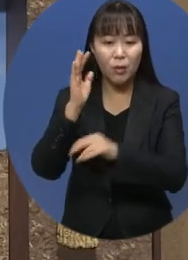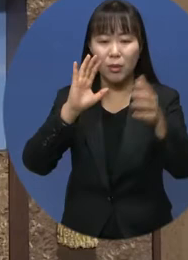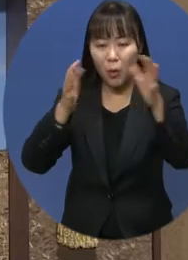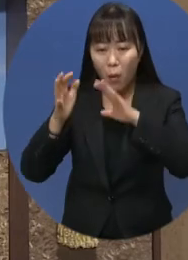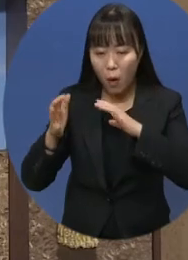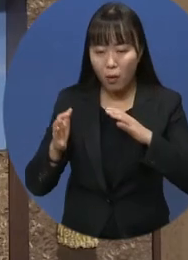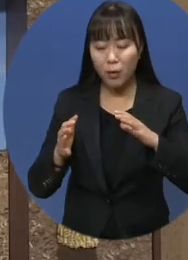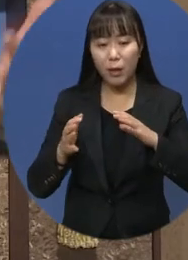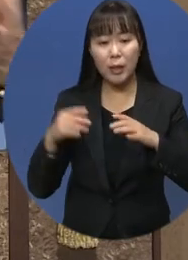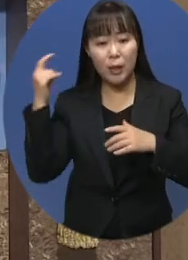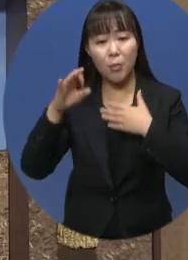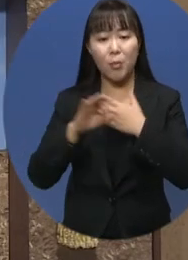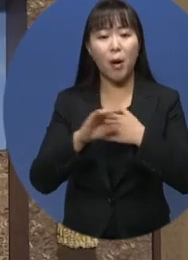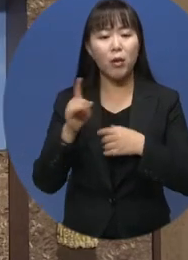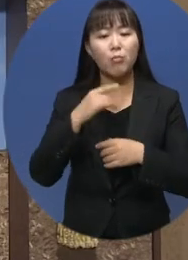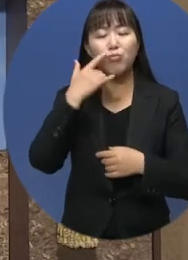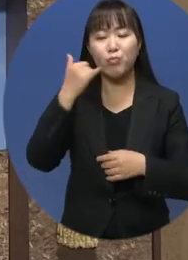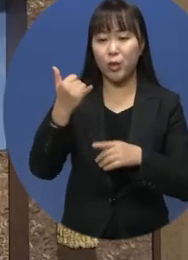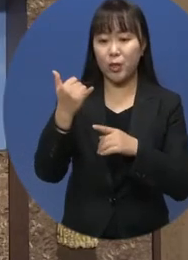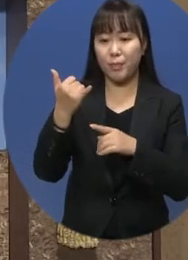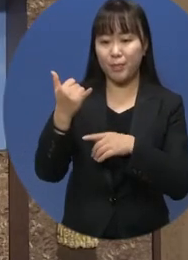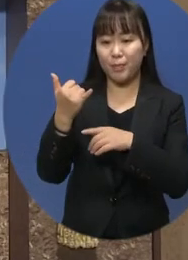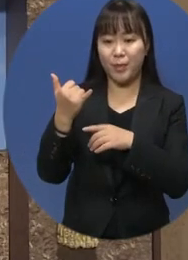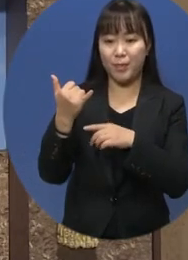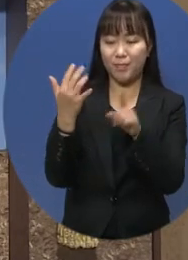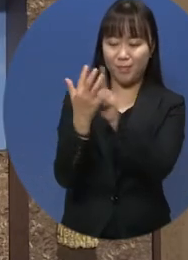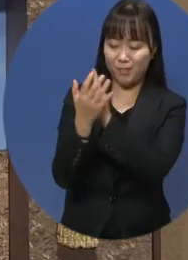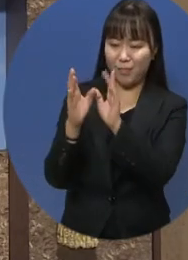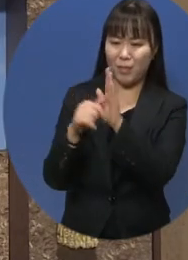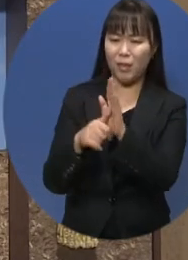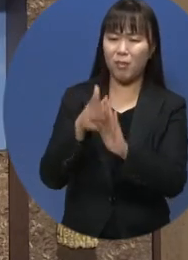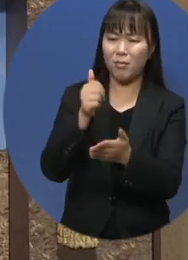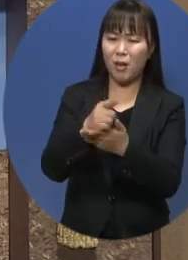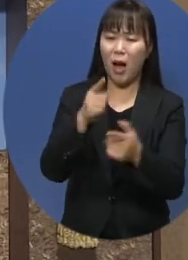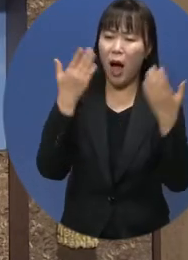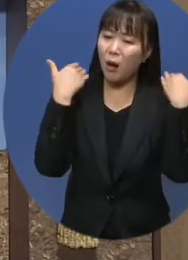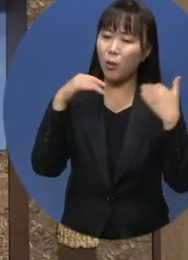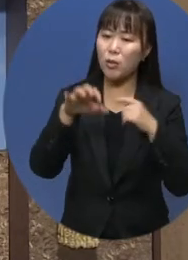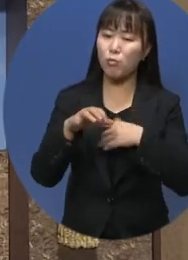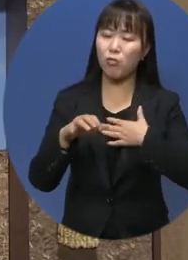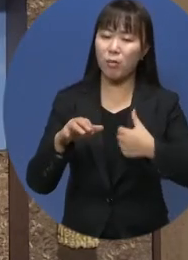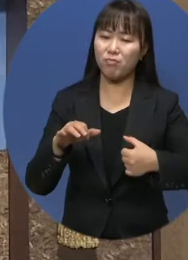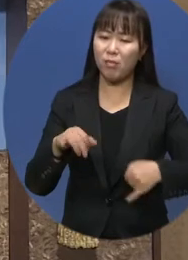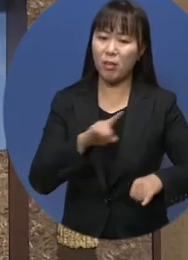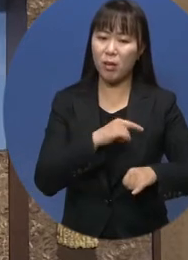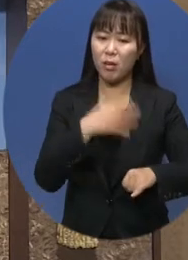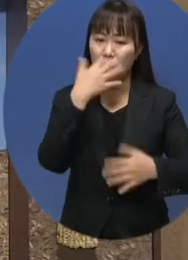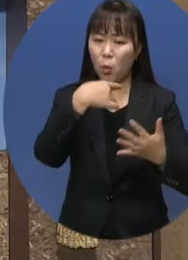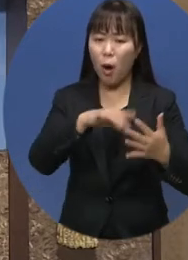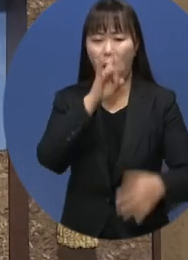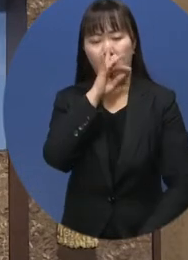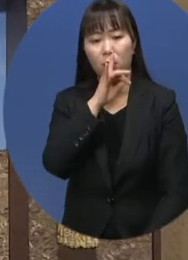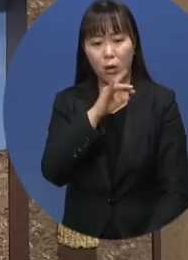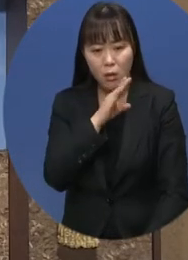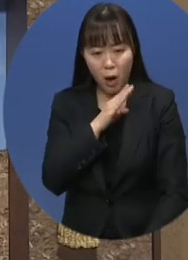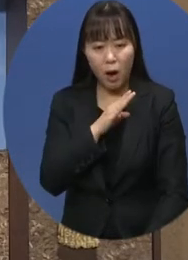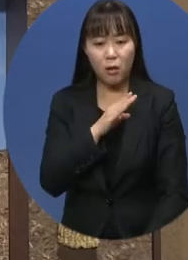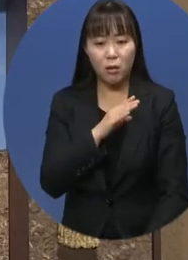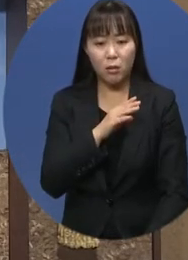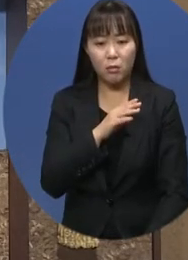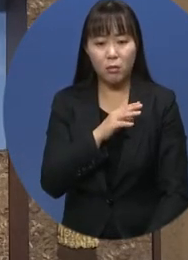어떤 인연 우리 호드를 만났을 때 어 시장님 학교에서 우리 아이들이 성교육의 안 됩니다 아 그래요